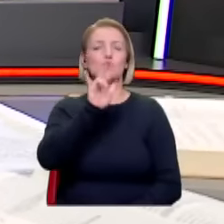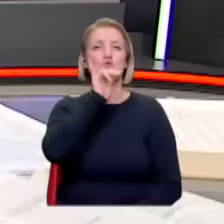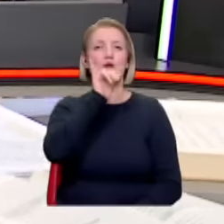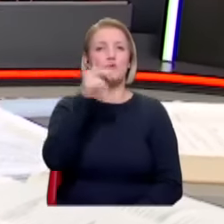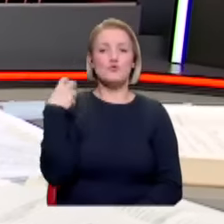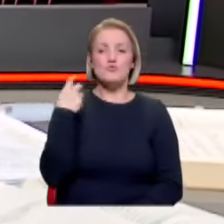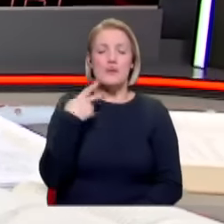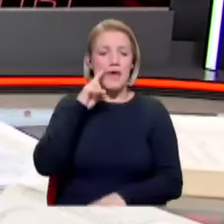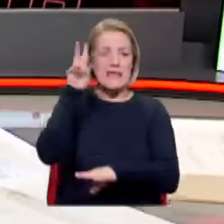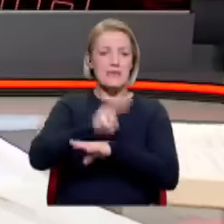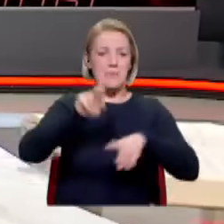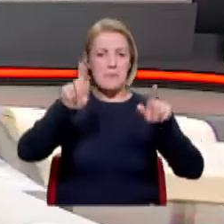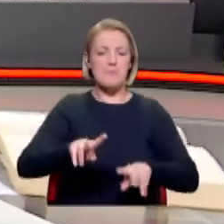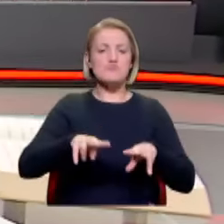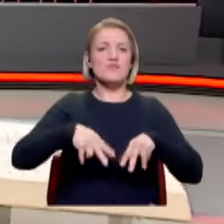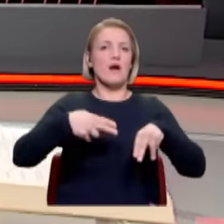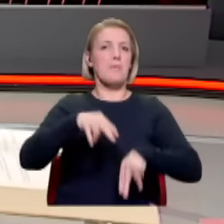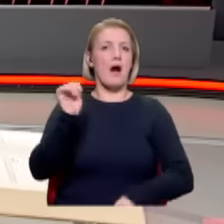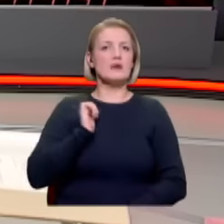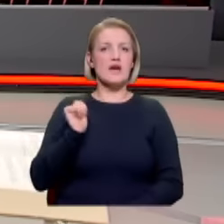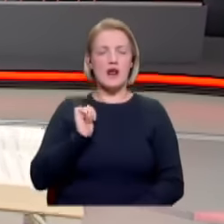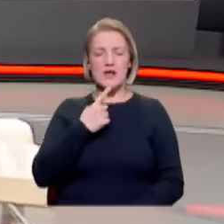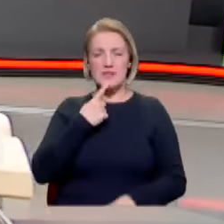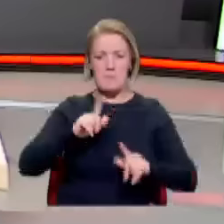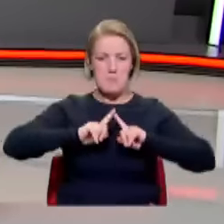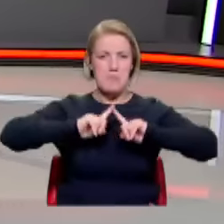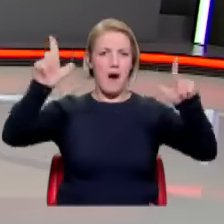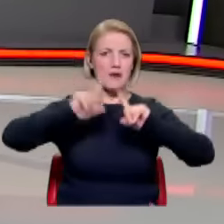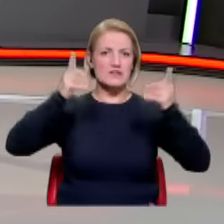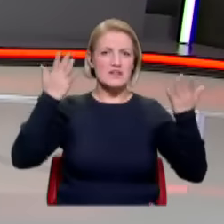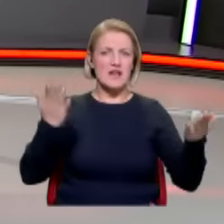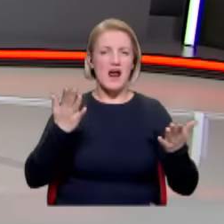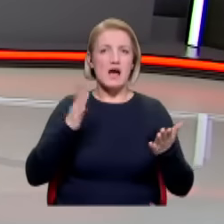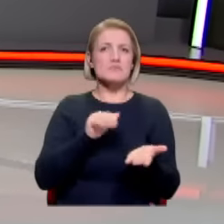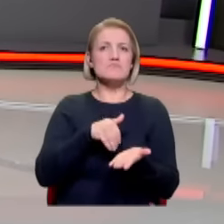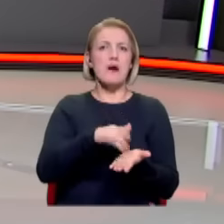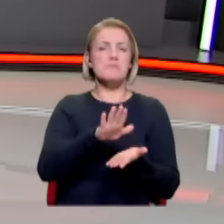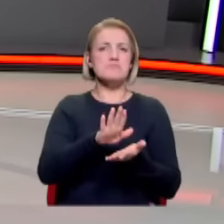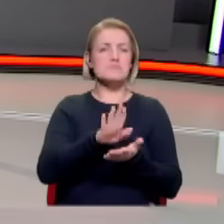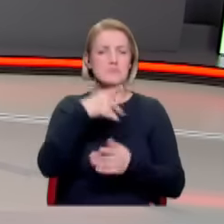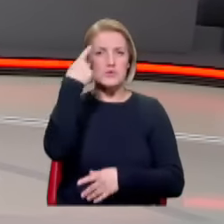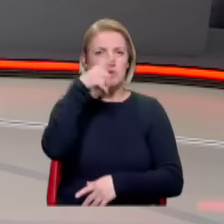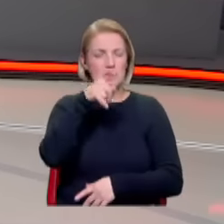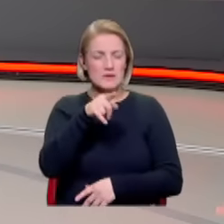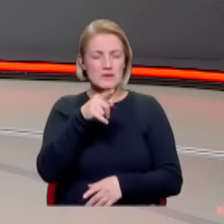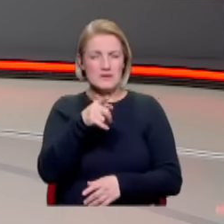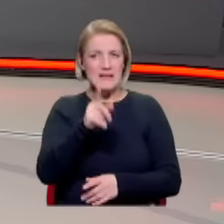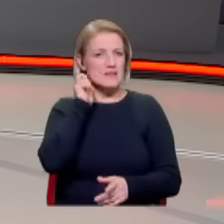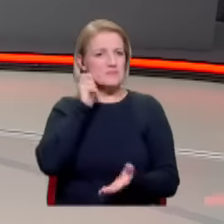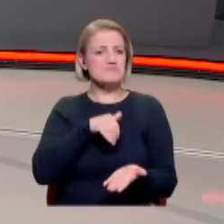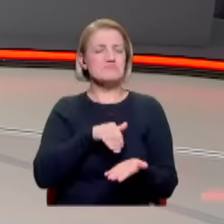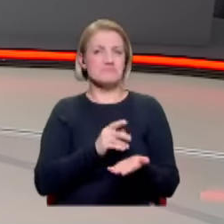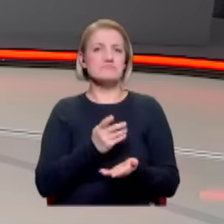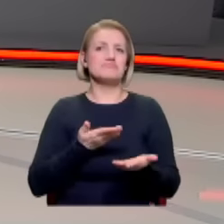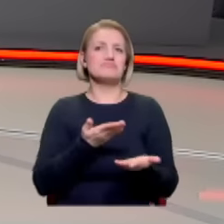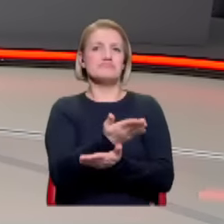ettiler. Mustafa Kemal'in askeriyiz diye haykırdılar ve ihraç talebiyle disipline sevk edildiler. Bu 5